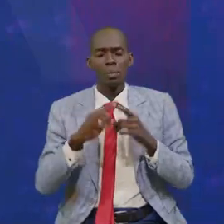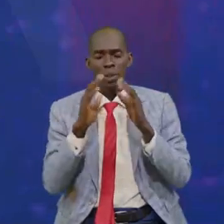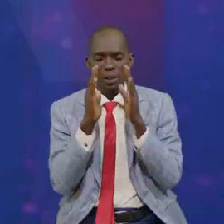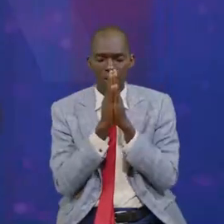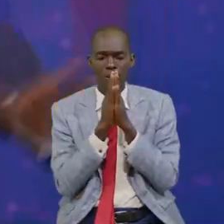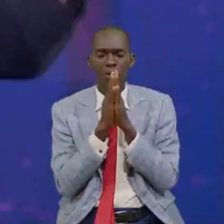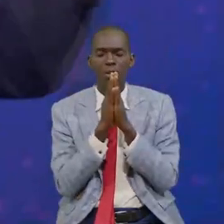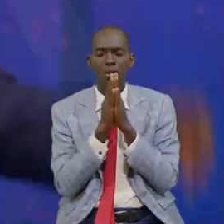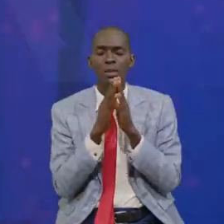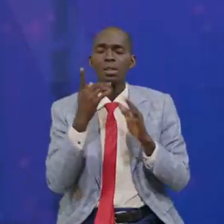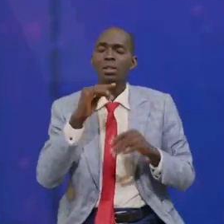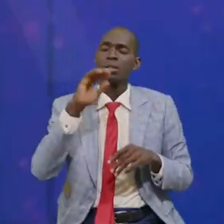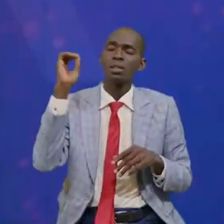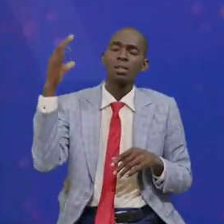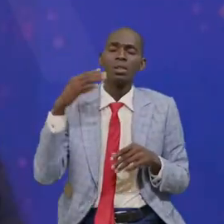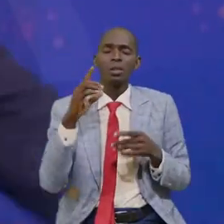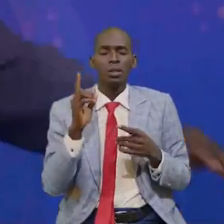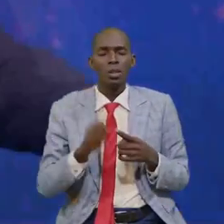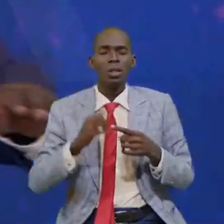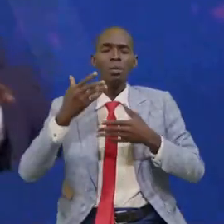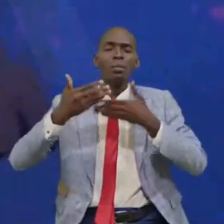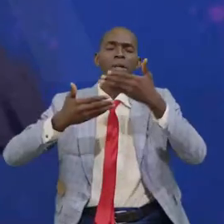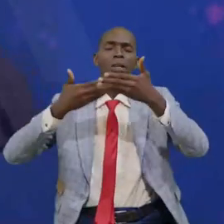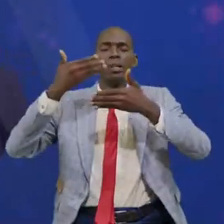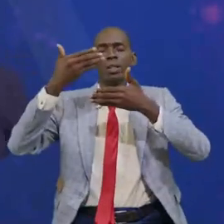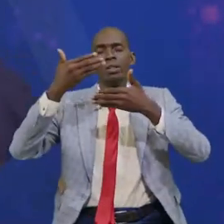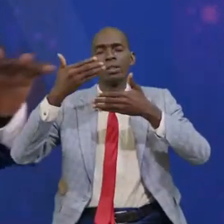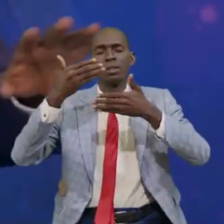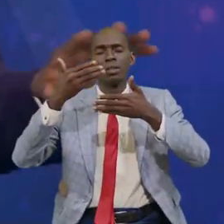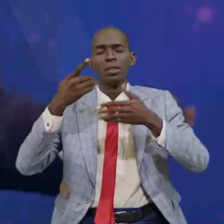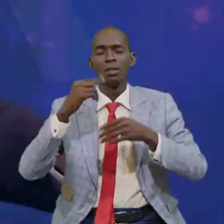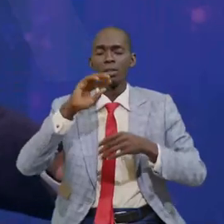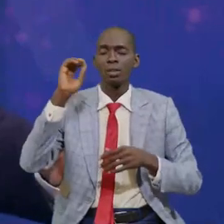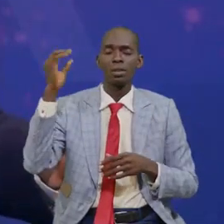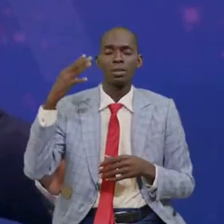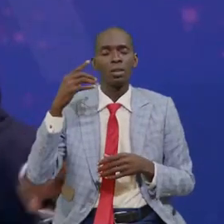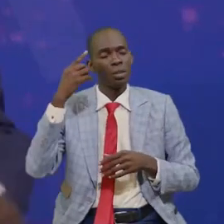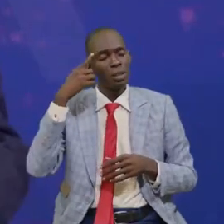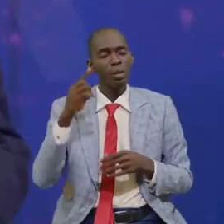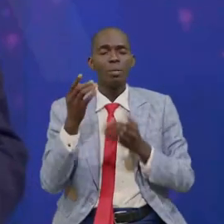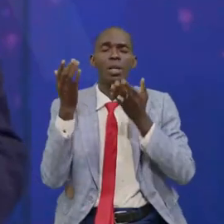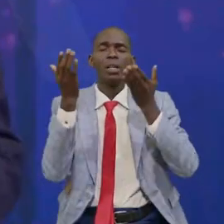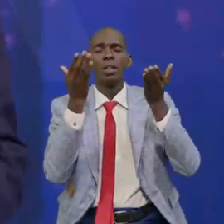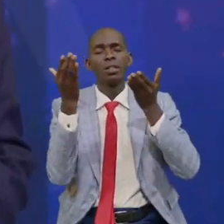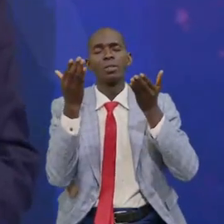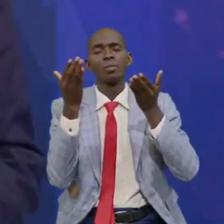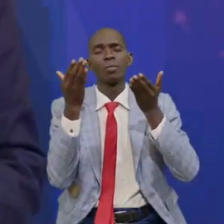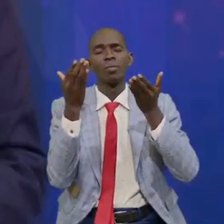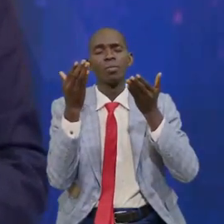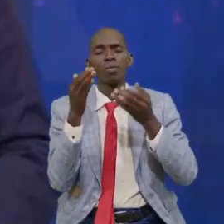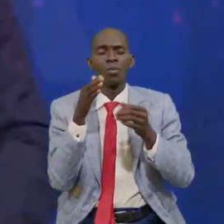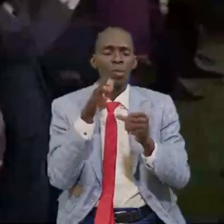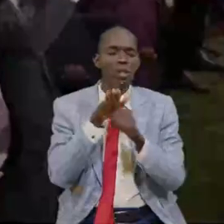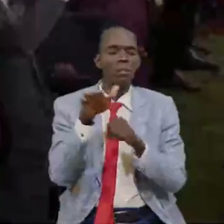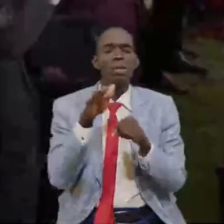prier, la grâce pour proclamer, la grâce pour le service.